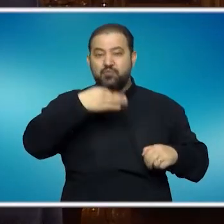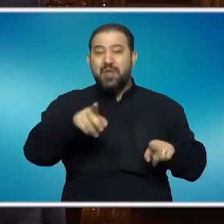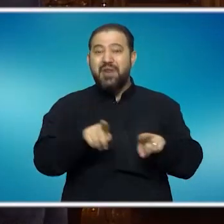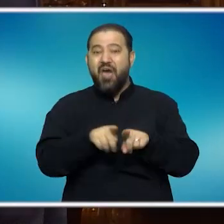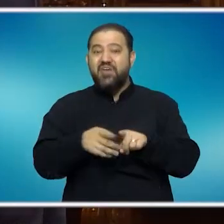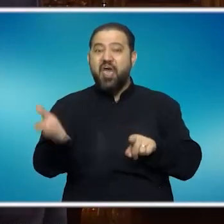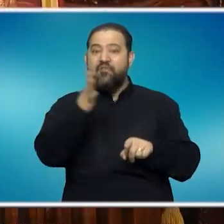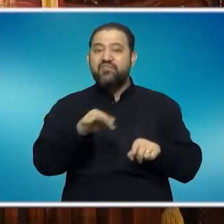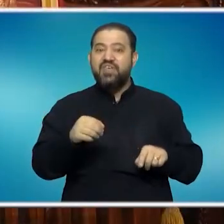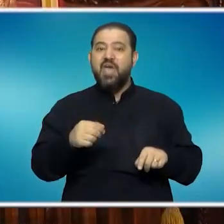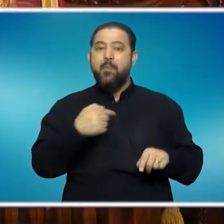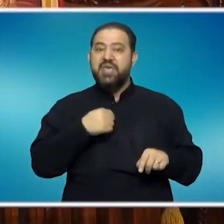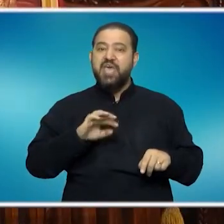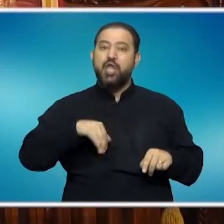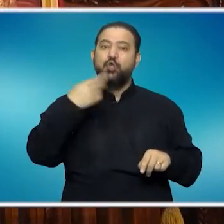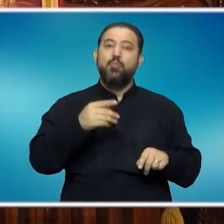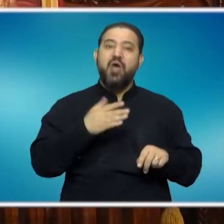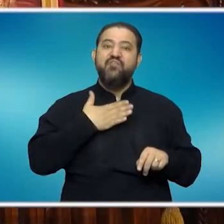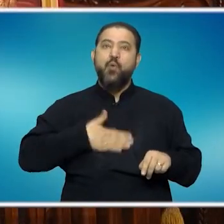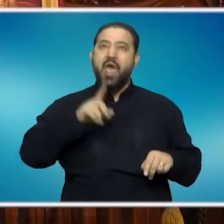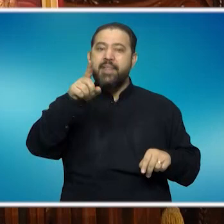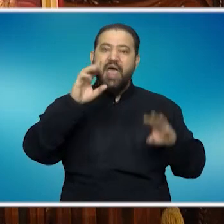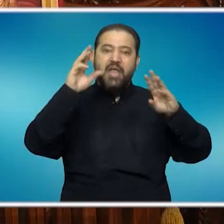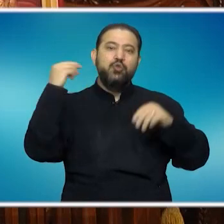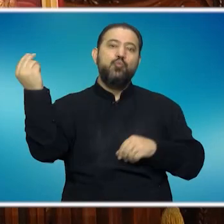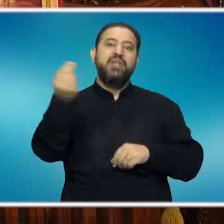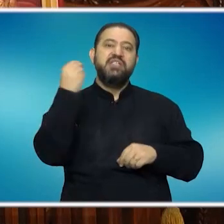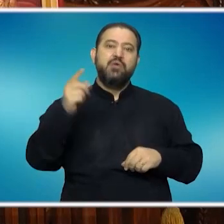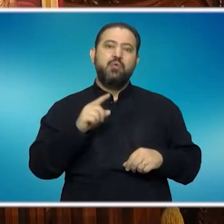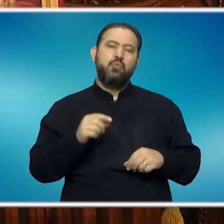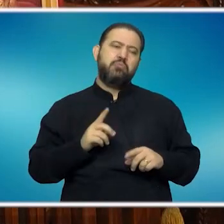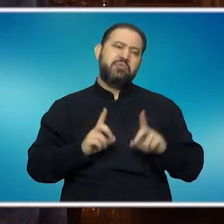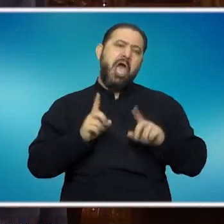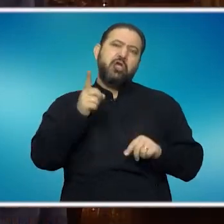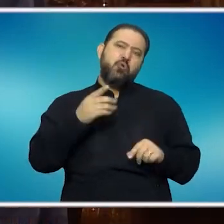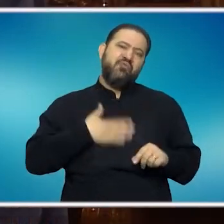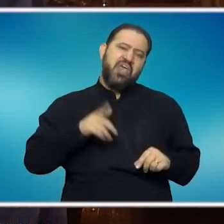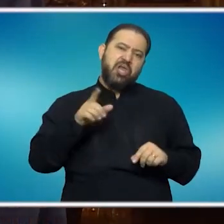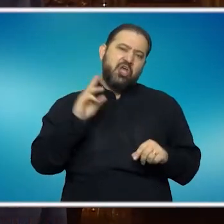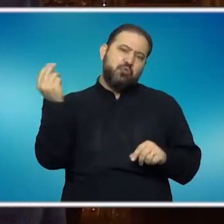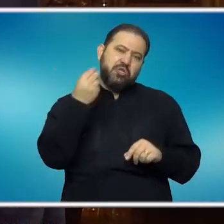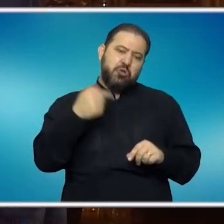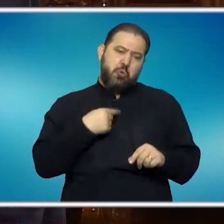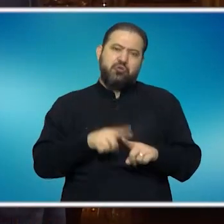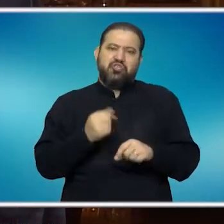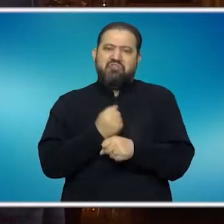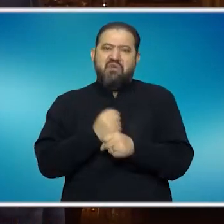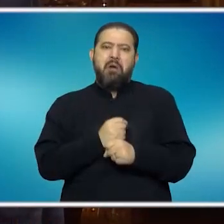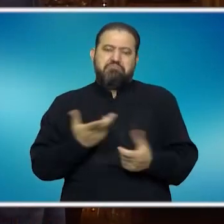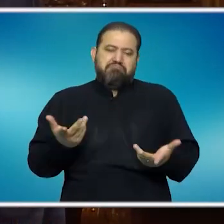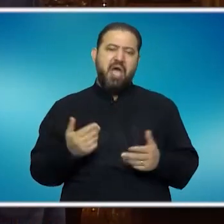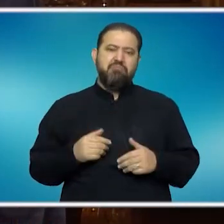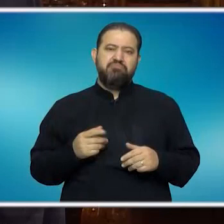Fie, Doamne, voia Ta. Nu spunem noi în Tatăl nostru, de fiecare dată. Nu spunem, dacă Tu vrei așa, Doamne, noi n-avem ce face.